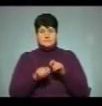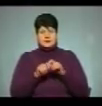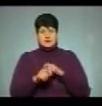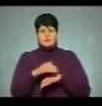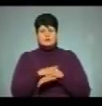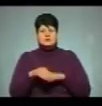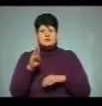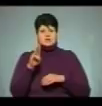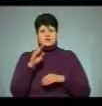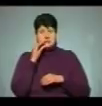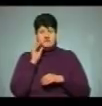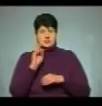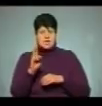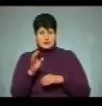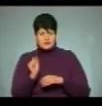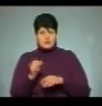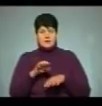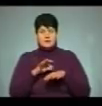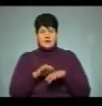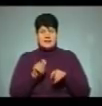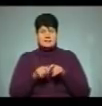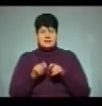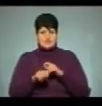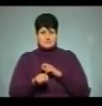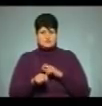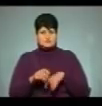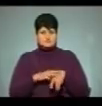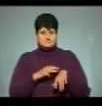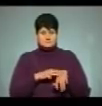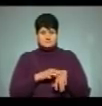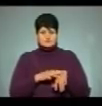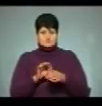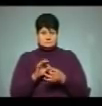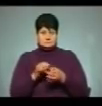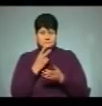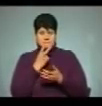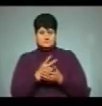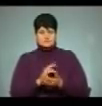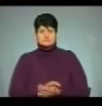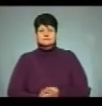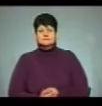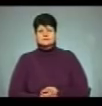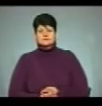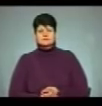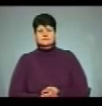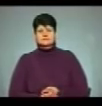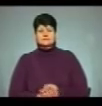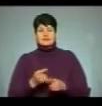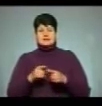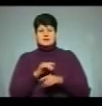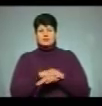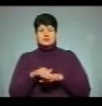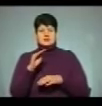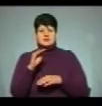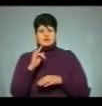та на вулиці Живова провели інспектори з паркування. Детальніше у сюжеті Богдана Буденчука. Це вулиця